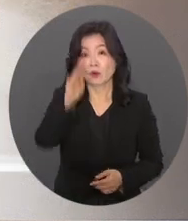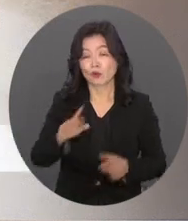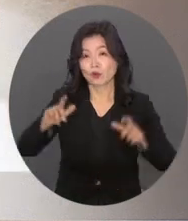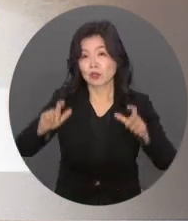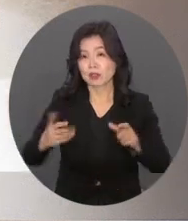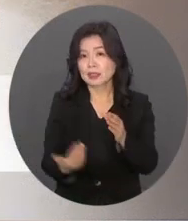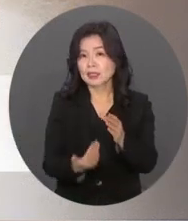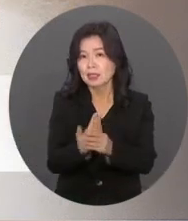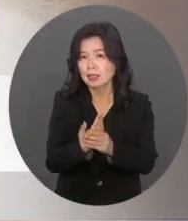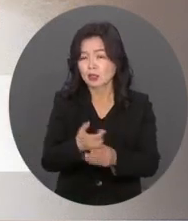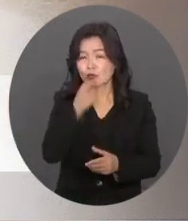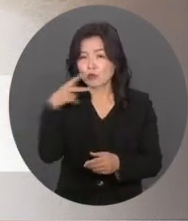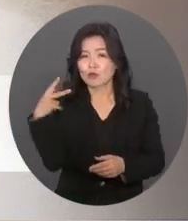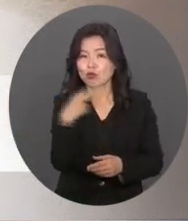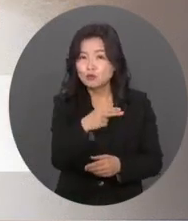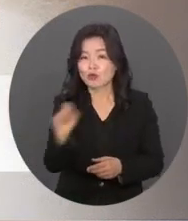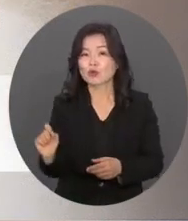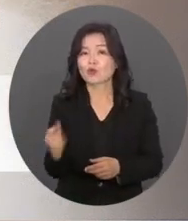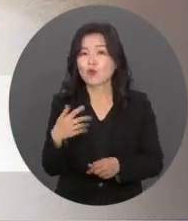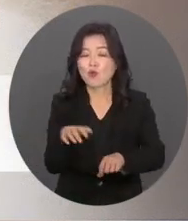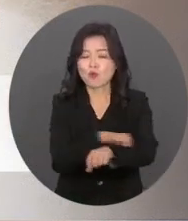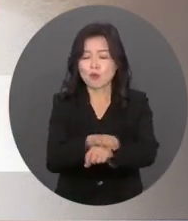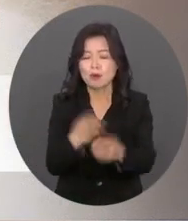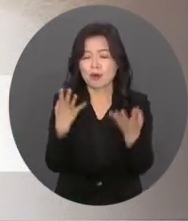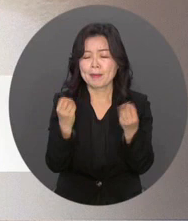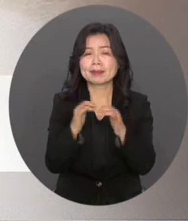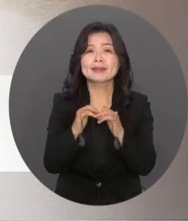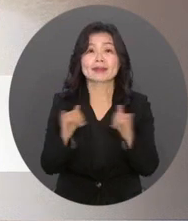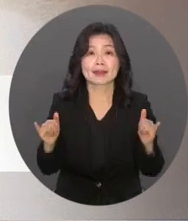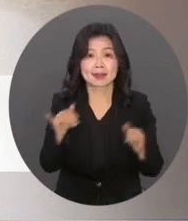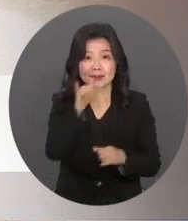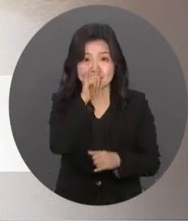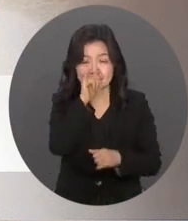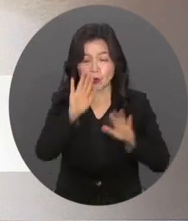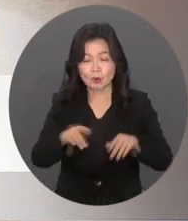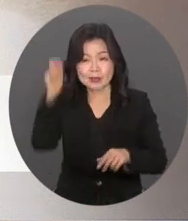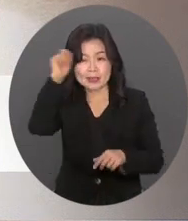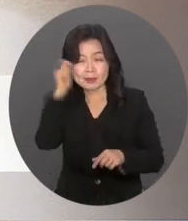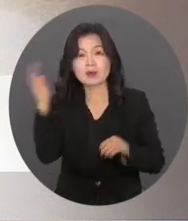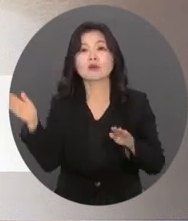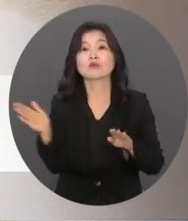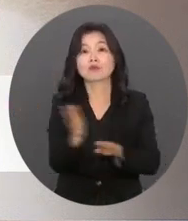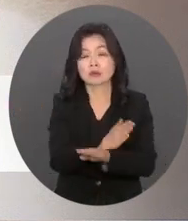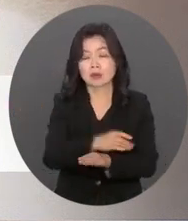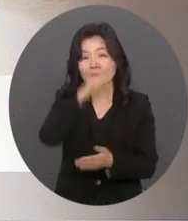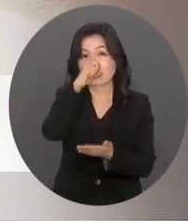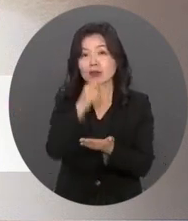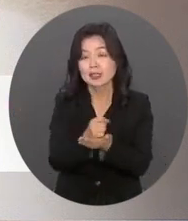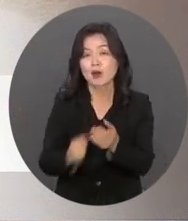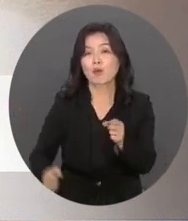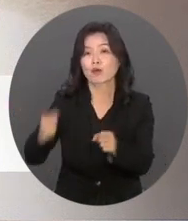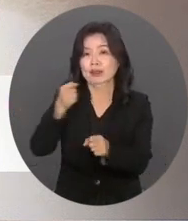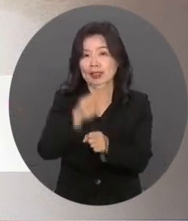광주에서 일어난 대규모 단수 사태로 불편을 겪은 분들 많으셨을 텐데요. 오늘 새벽부터 수돗물 공급은